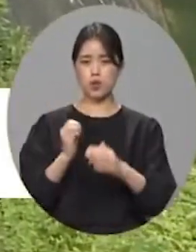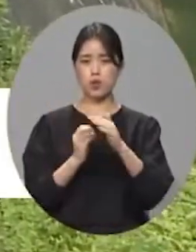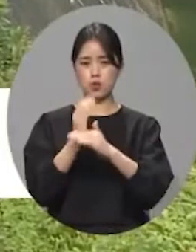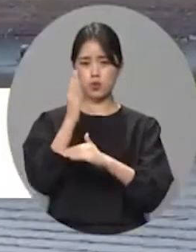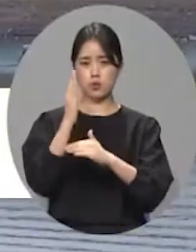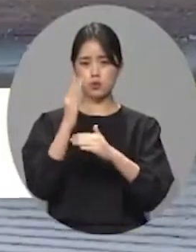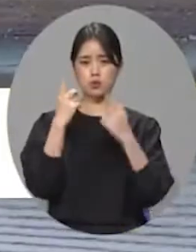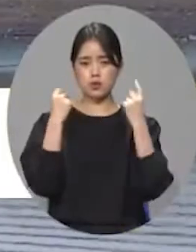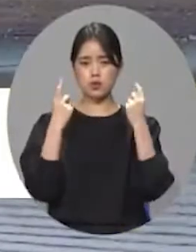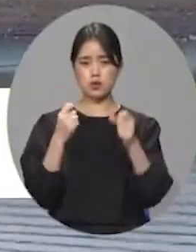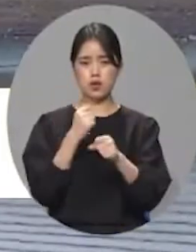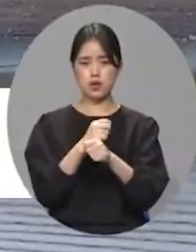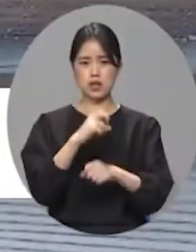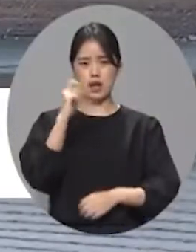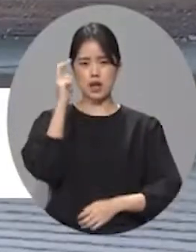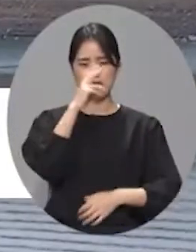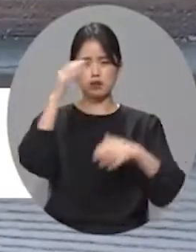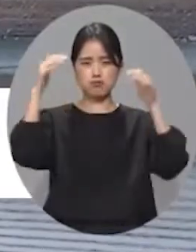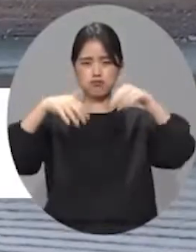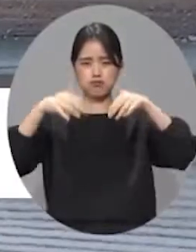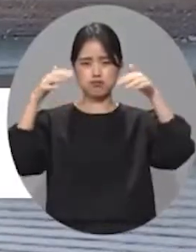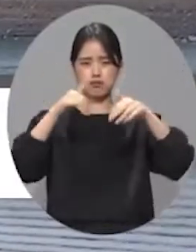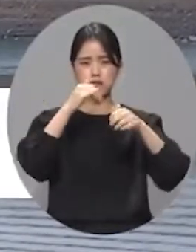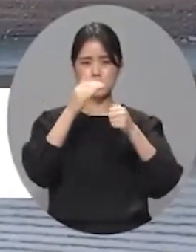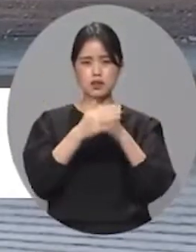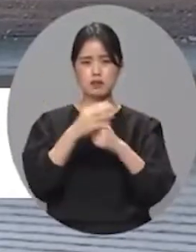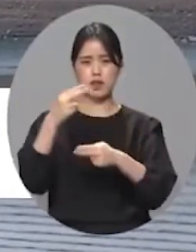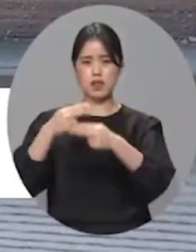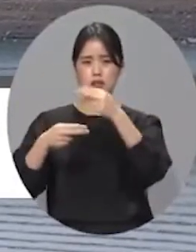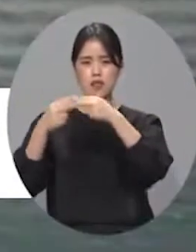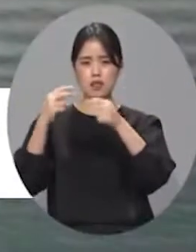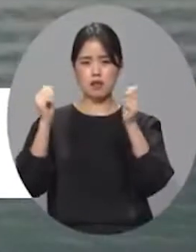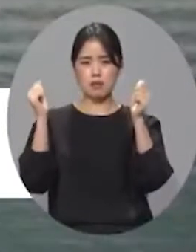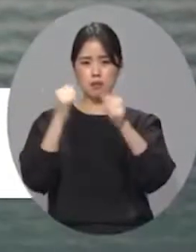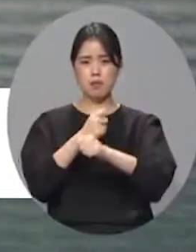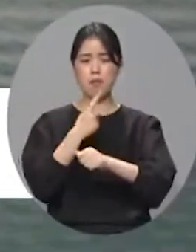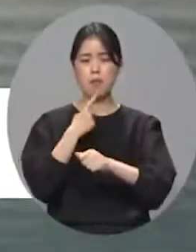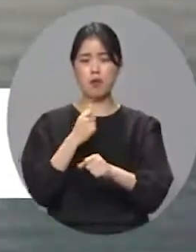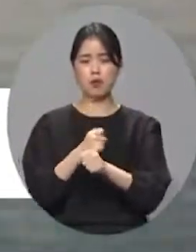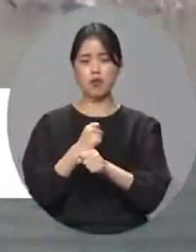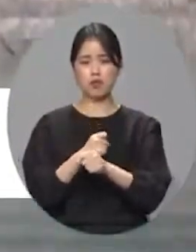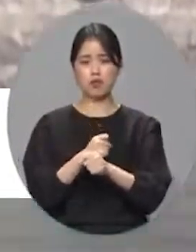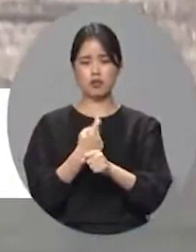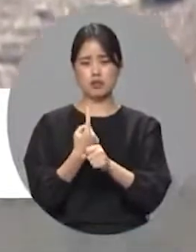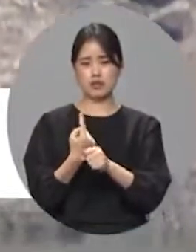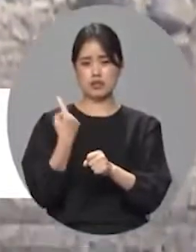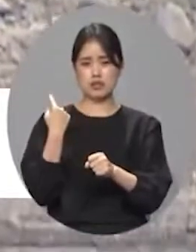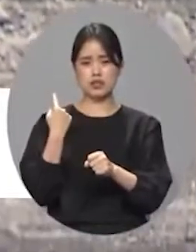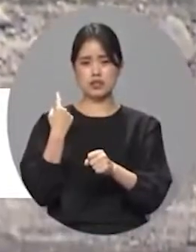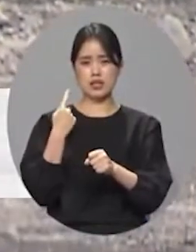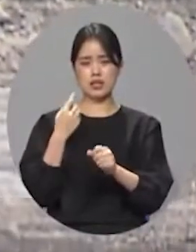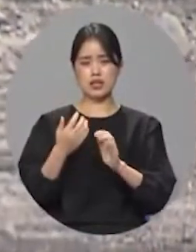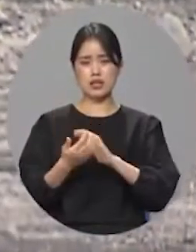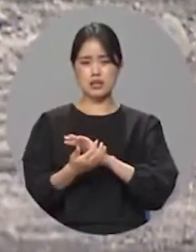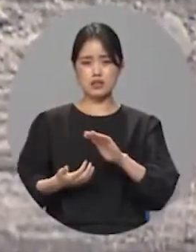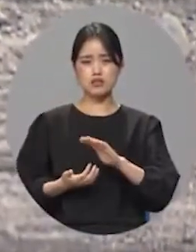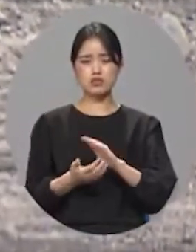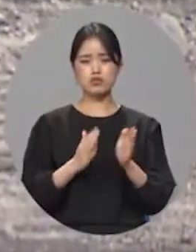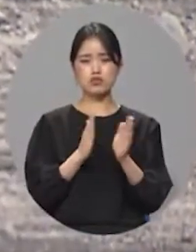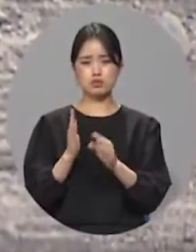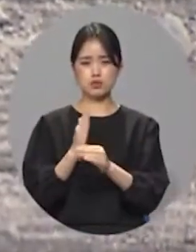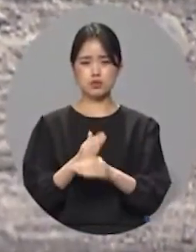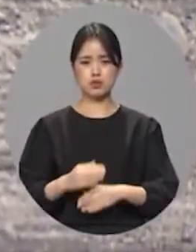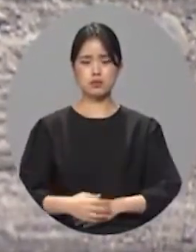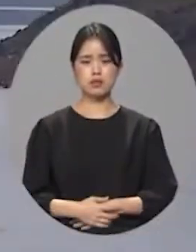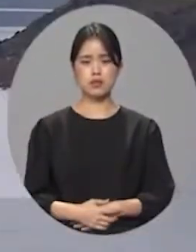수위를 유지하다 급작스러운 집중호우로 태미 붕괴 위기까지 치닫던 지난해 상황을 의식한 대처 입니다 티키